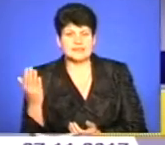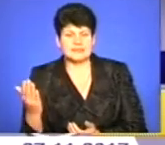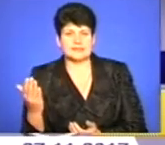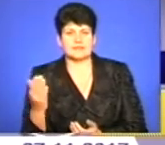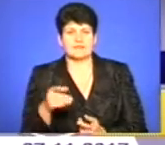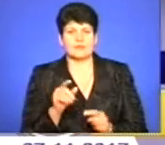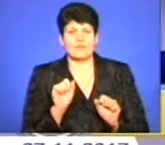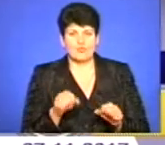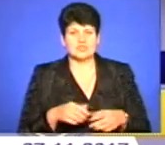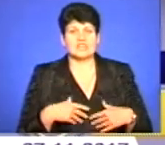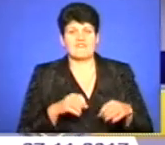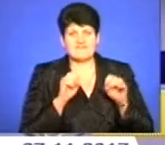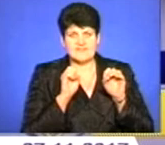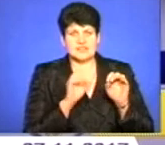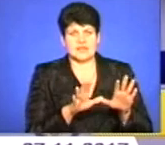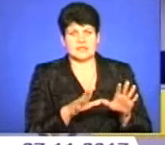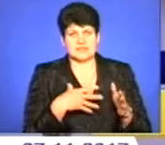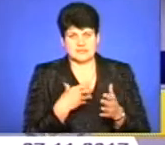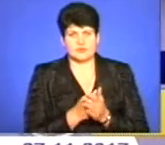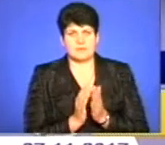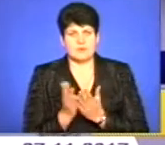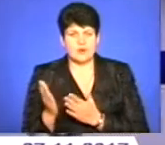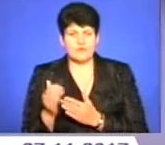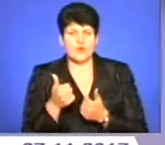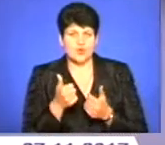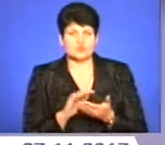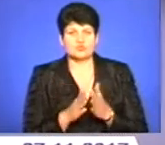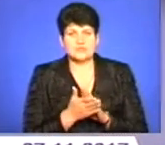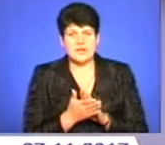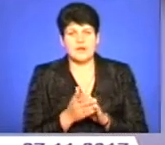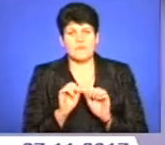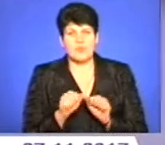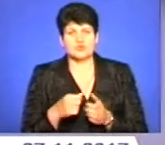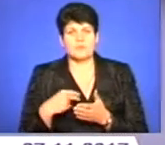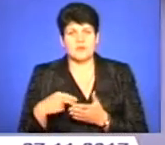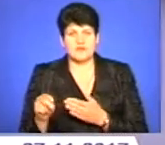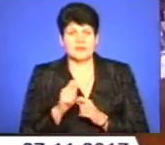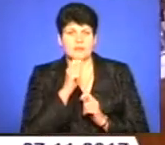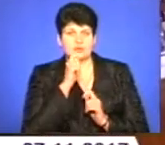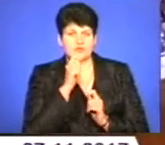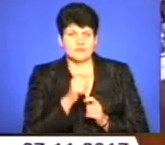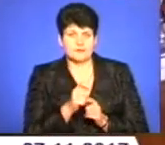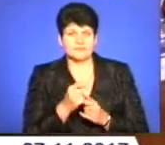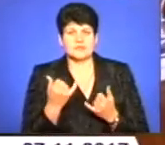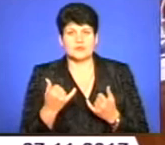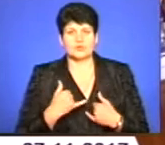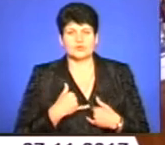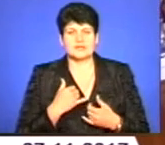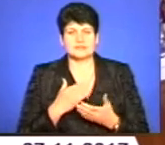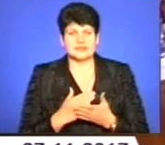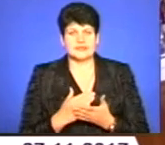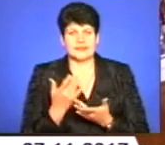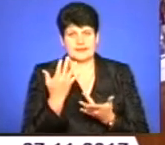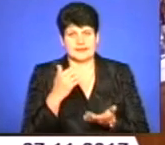ви можете віддати із власної бібліотечки, які, наголошую, в хорошому стані, або можете придбати і подарувати. Зараз у нас є кілька